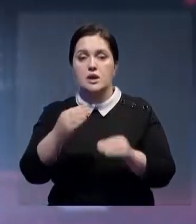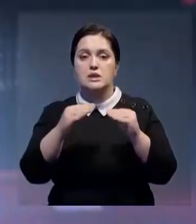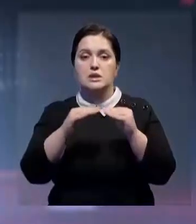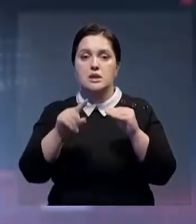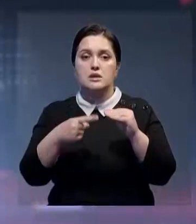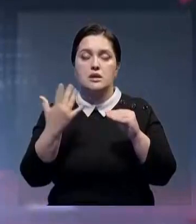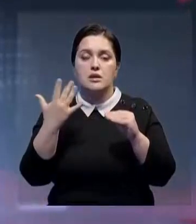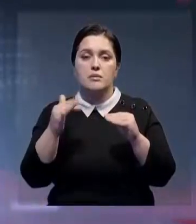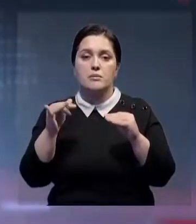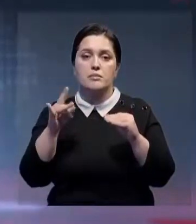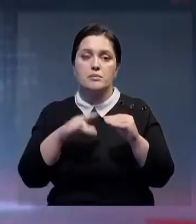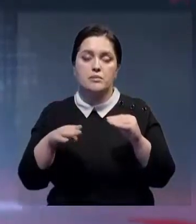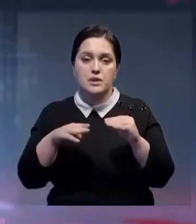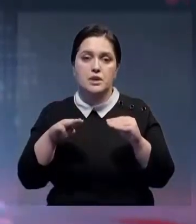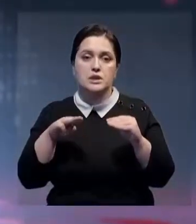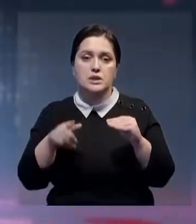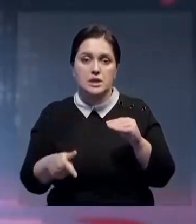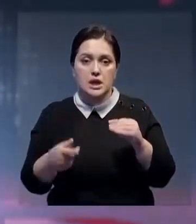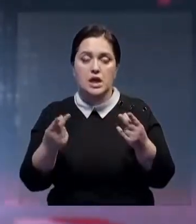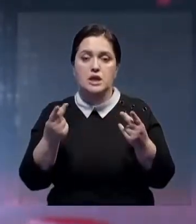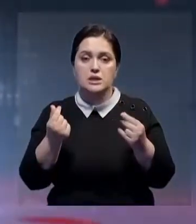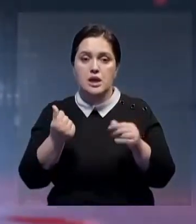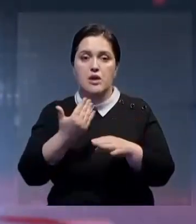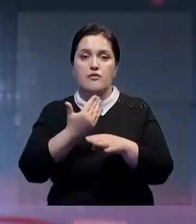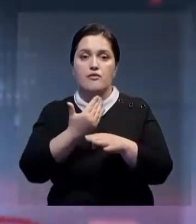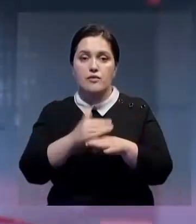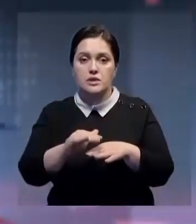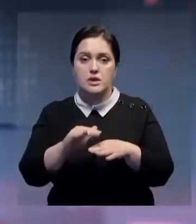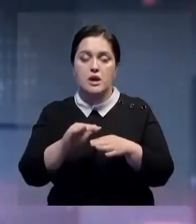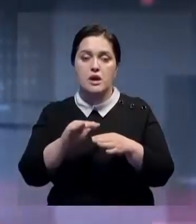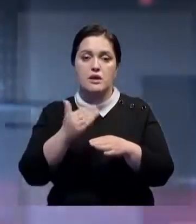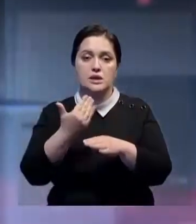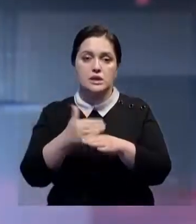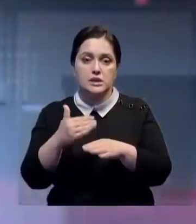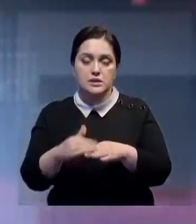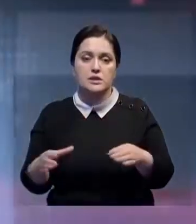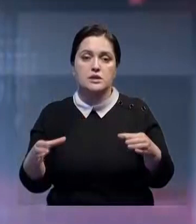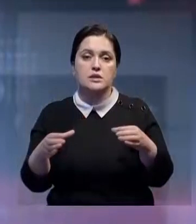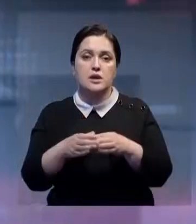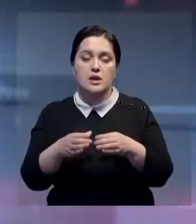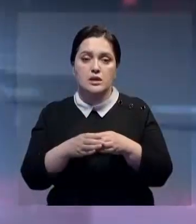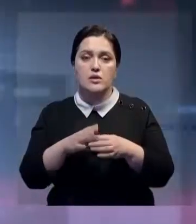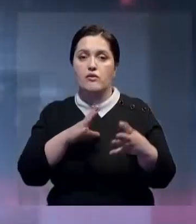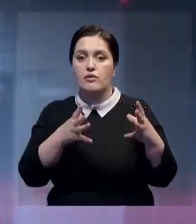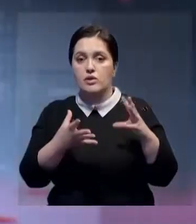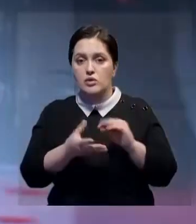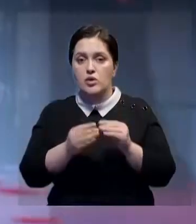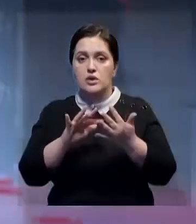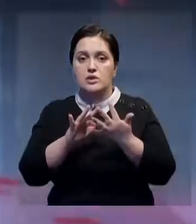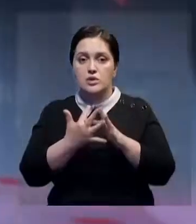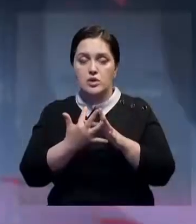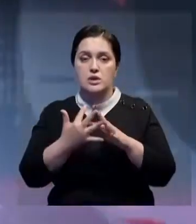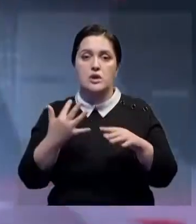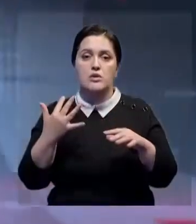господдержки сельхозпроизводителей региона составит 10,5 миллиардов тенге. Средства выделяются по линии аграрной кредитной корпорации.